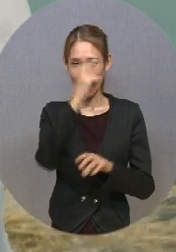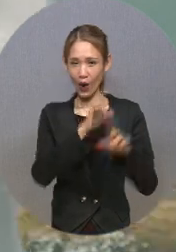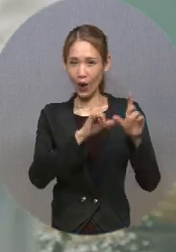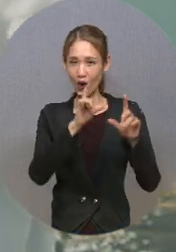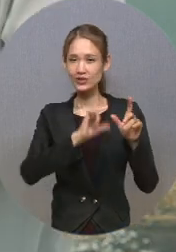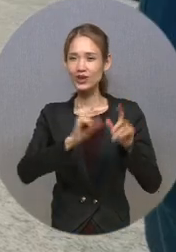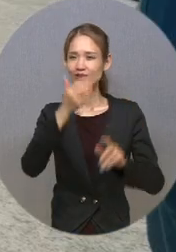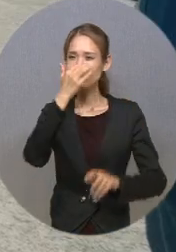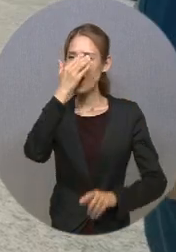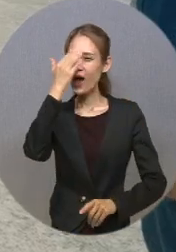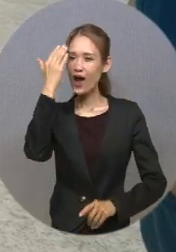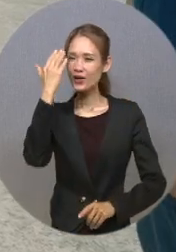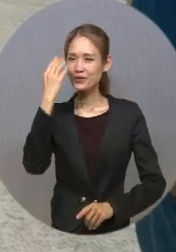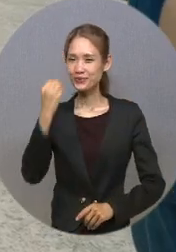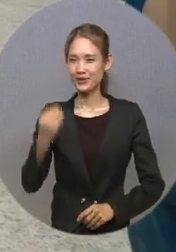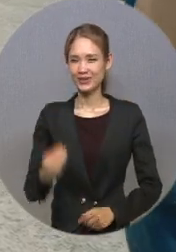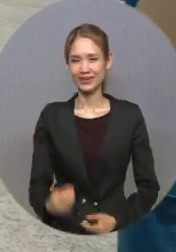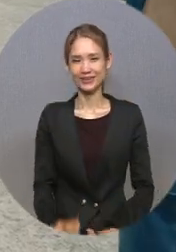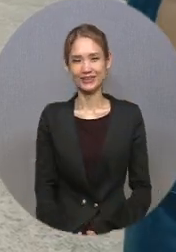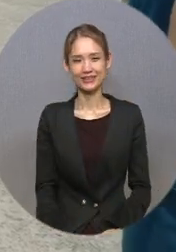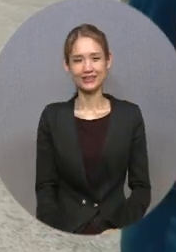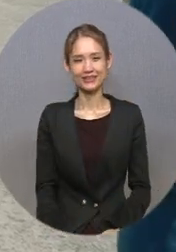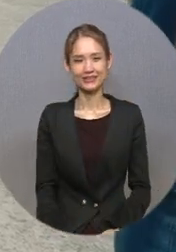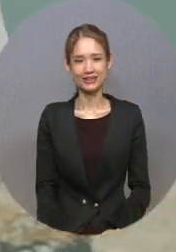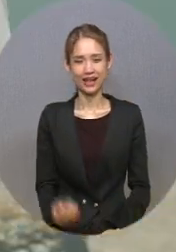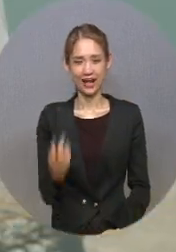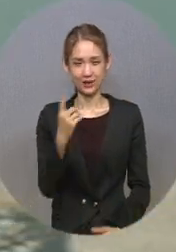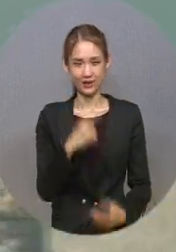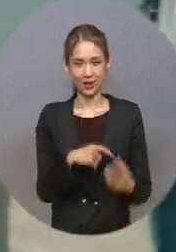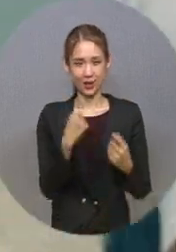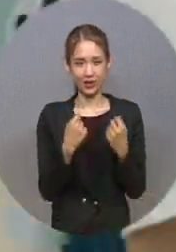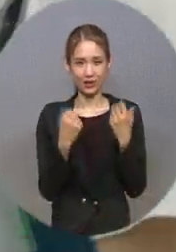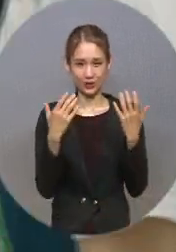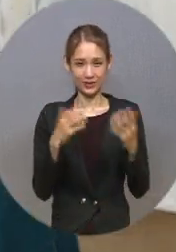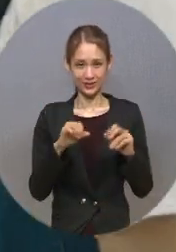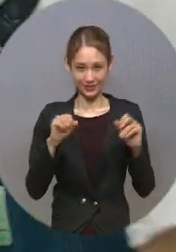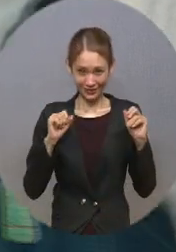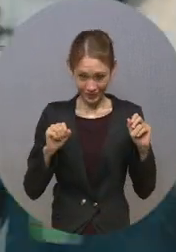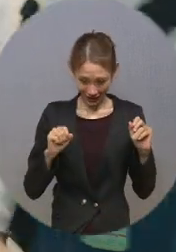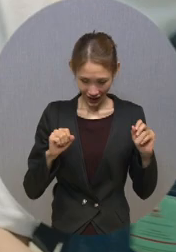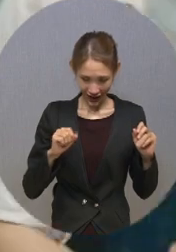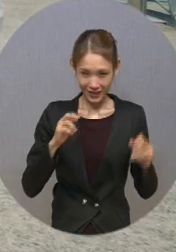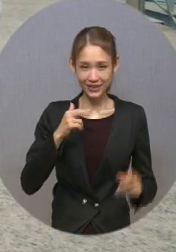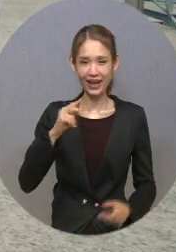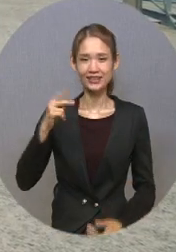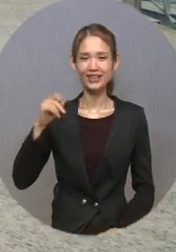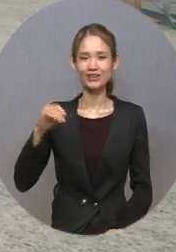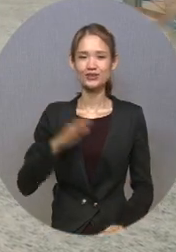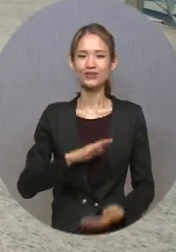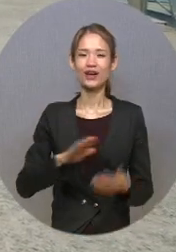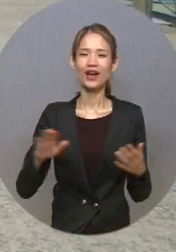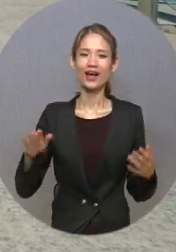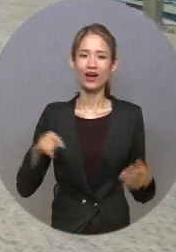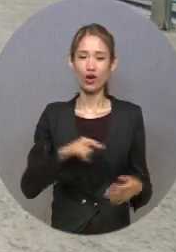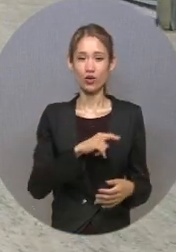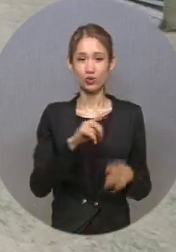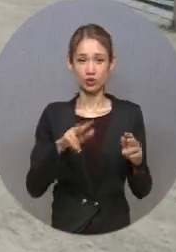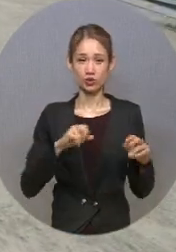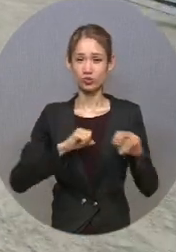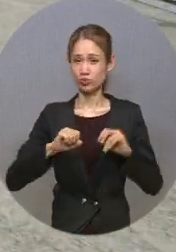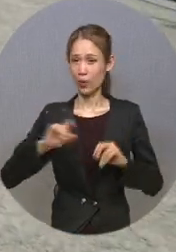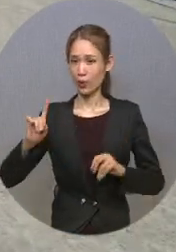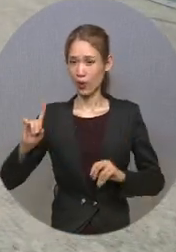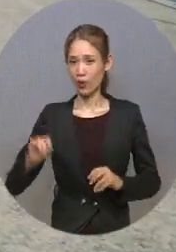더 젊어 보이시는데. 이쯤에서 다시 한번 제가 말씀드리죠. 안녕하십니까 남이군 홍보대사 가수다. 어머 이거 지금 뭐 하고 계신 거예요? 멋있는